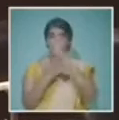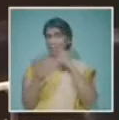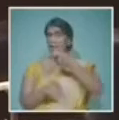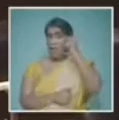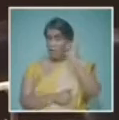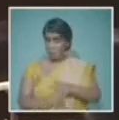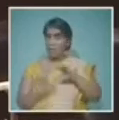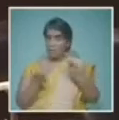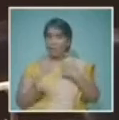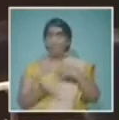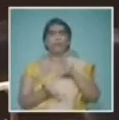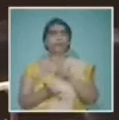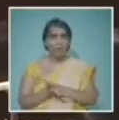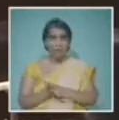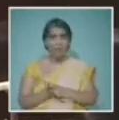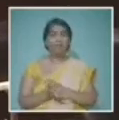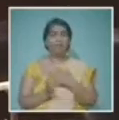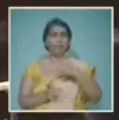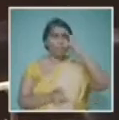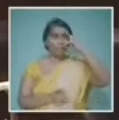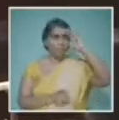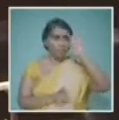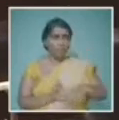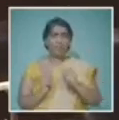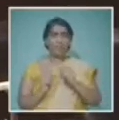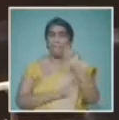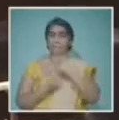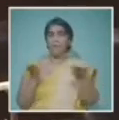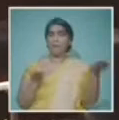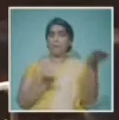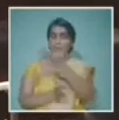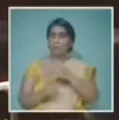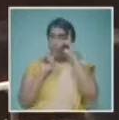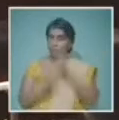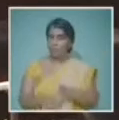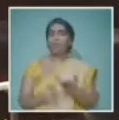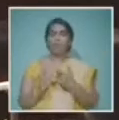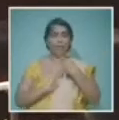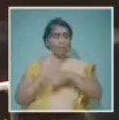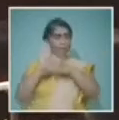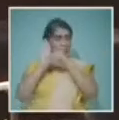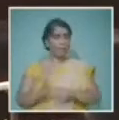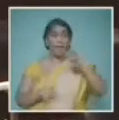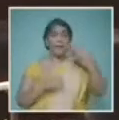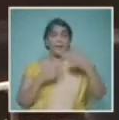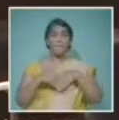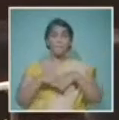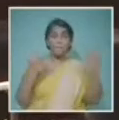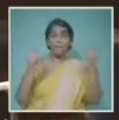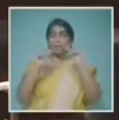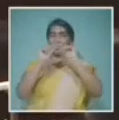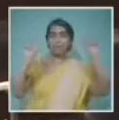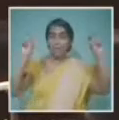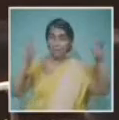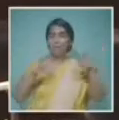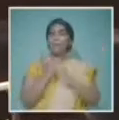සම්මත වෙනවද නැද්ද කියලා තීරණය වෙන්න වෙන්නේ. අම්මනෝඤ්‍ය තැනකනම් පාර්ලිමේන්තු ඉන්නේ, එවැනි අඳබාල තැනකනම් ඉන්නේ. හෙට පත්තරේ වැකියක් පිළිබඳවත්